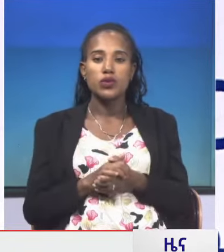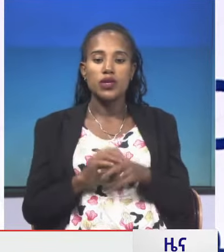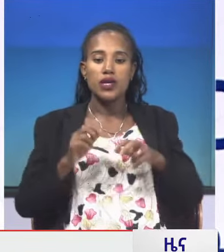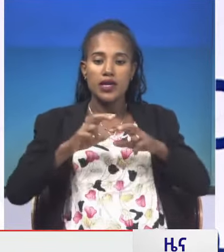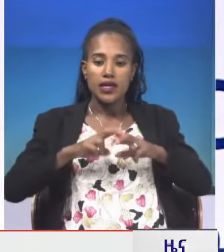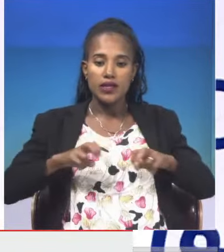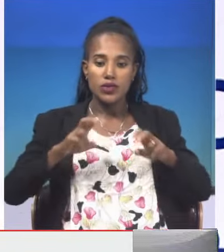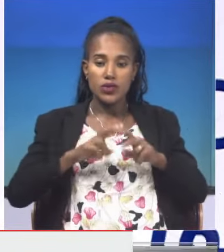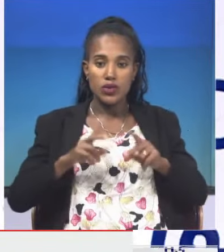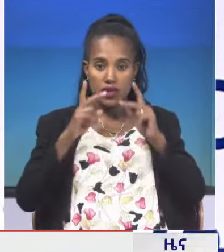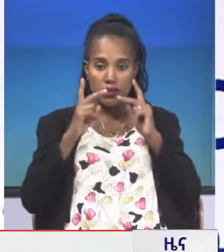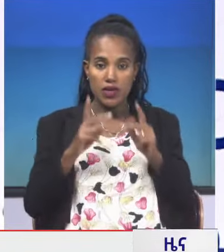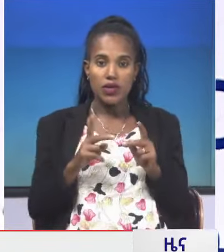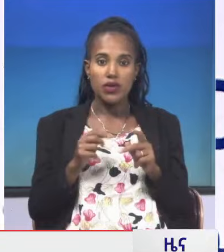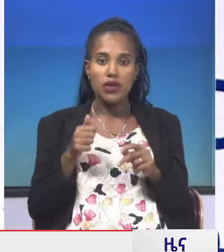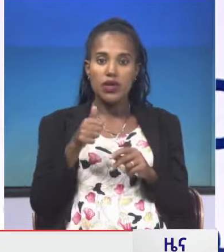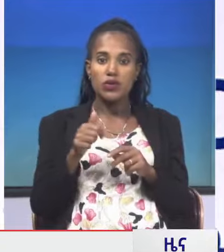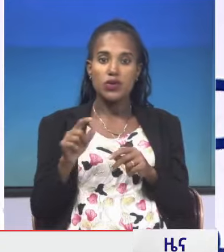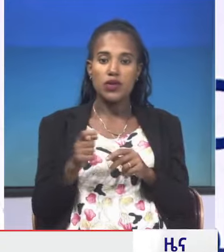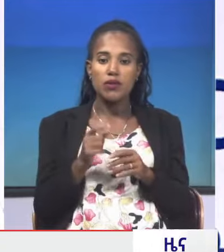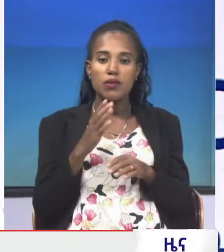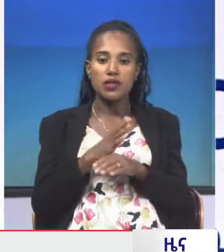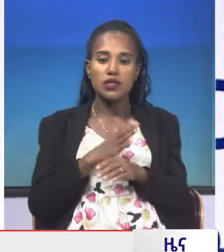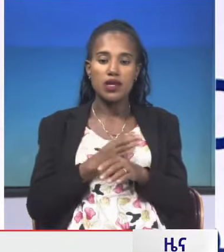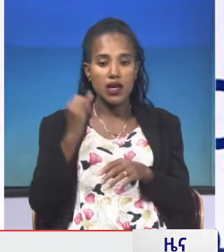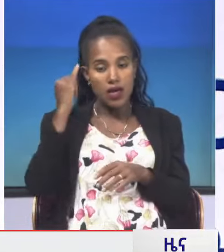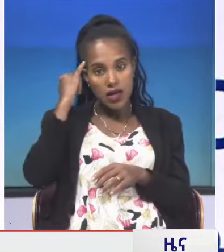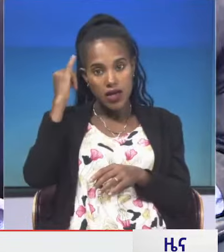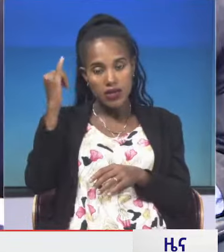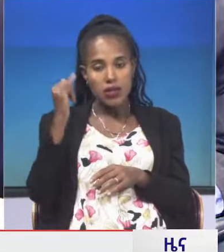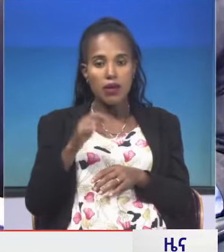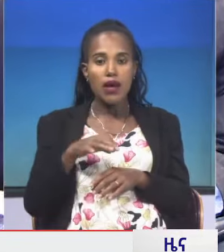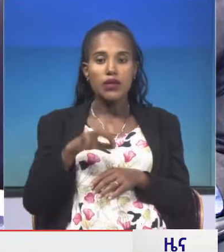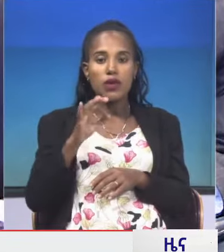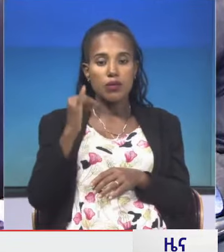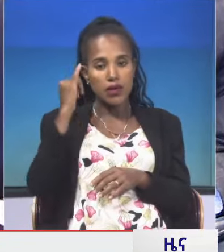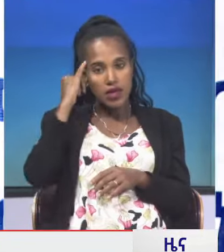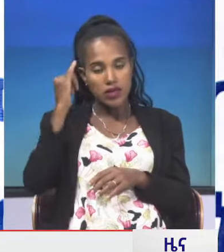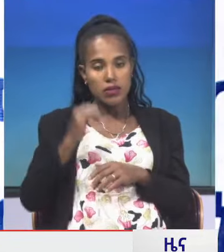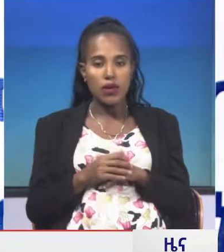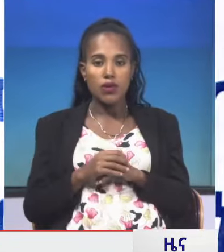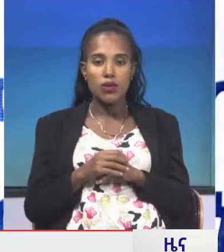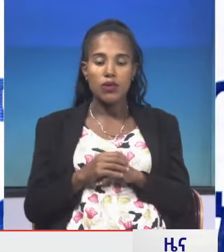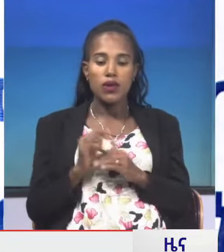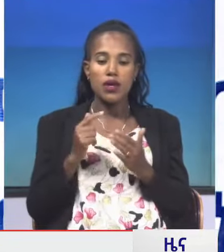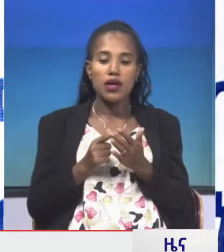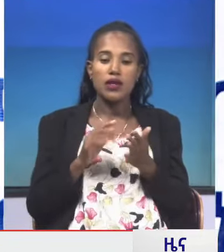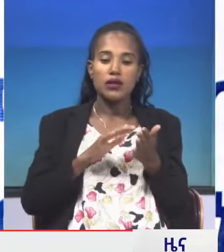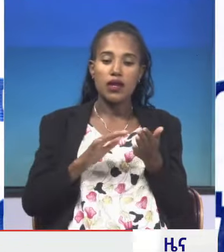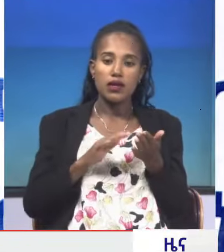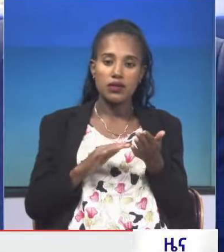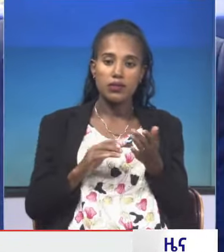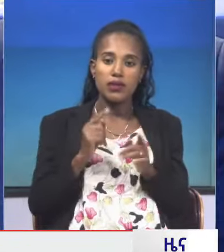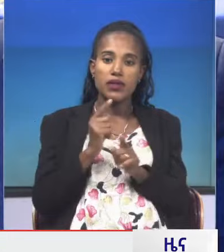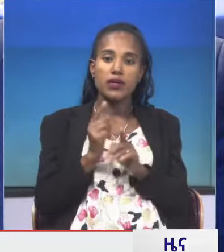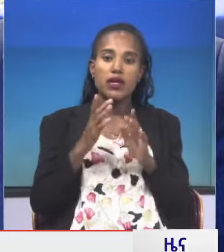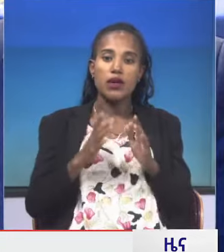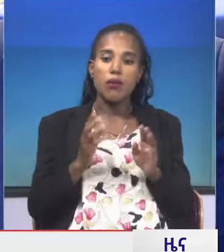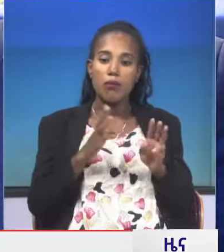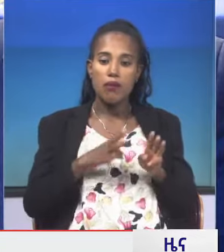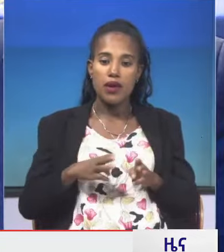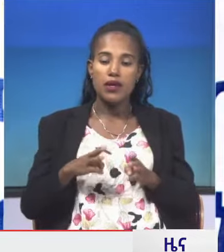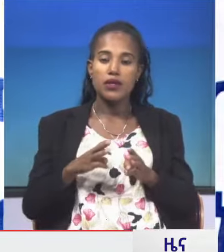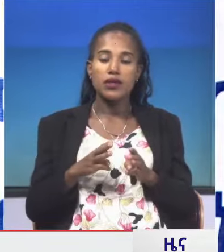ከሪሰርቹ እንደተመለከተው የራሱን የሆነ የማሻሻያ ሀሳብ አግኝቷል ብዬ አስባለሁ። ያንን ጥናት በትክክለኛው መንገድ